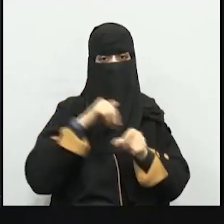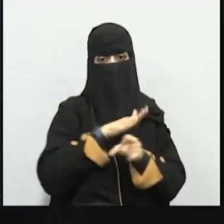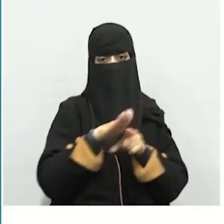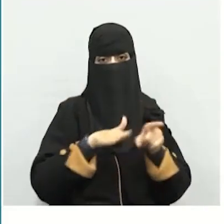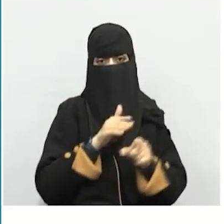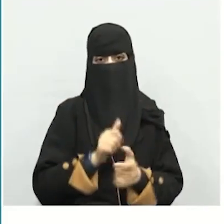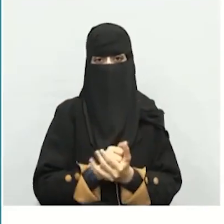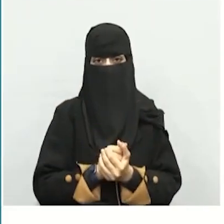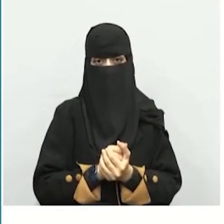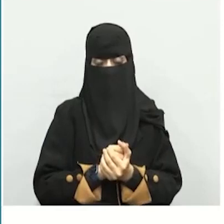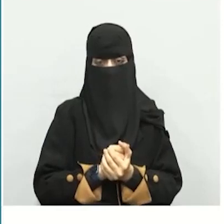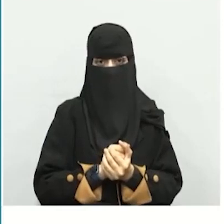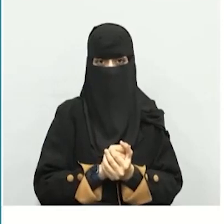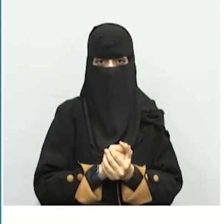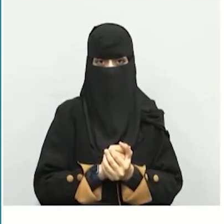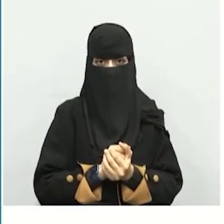الوطن.